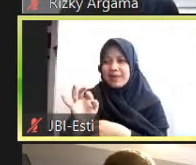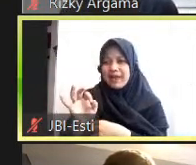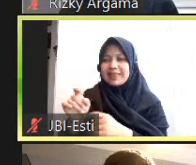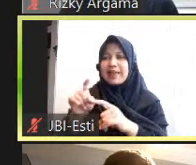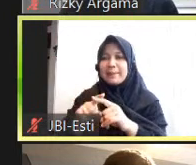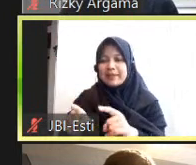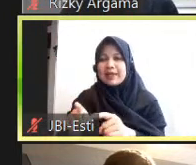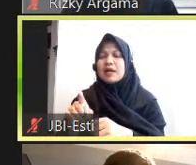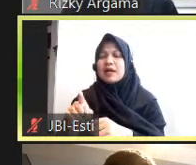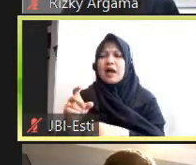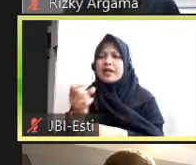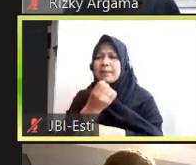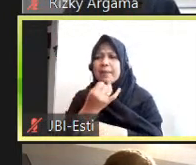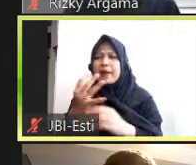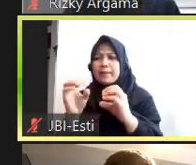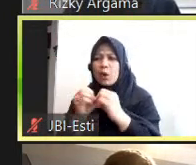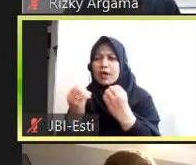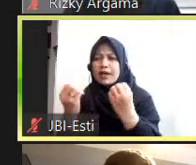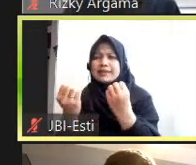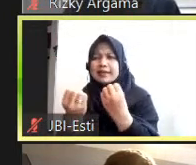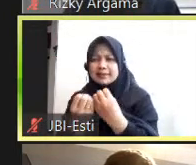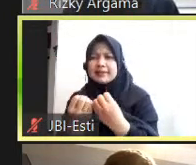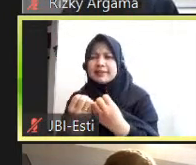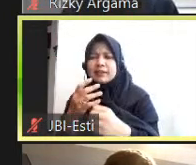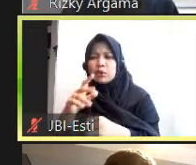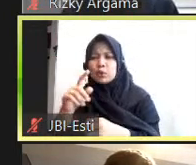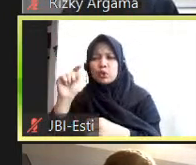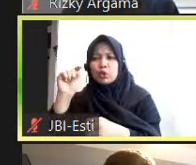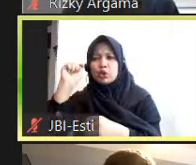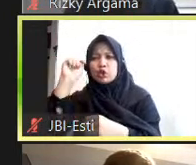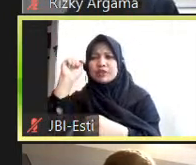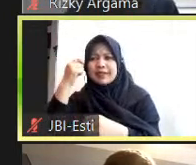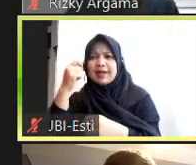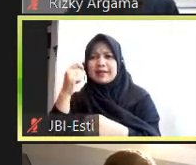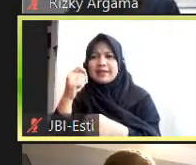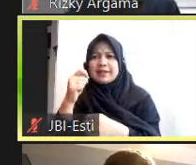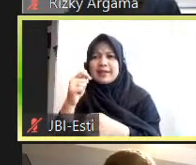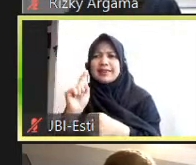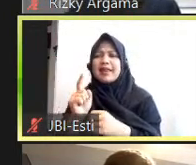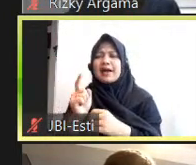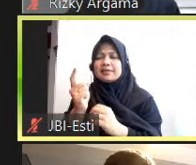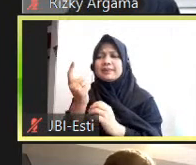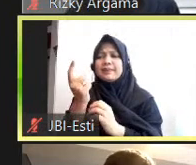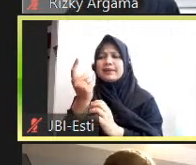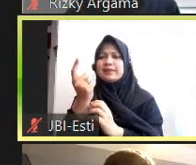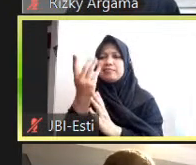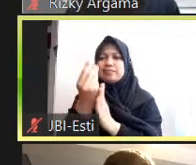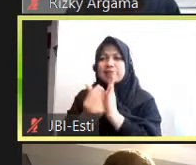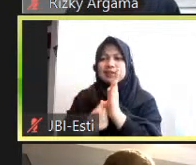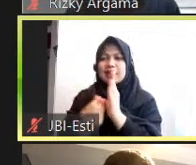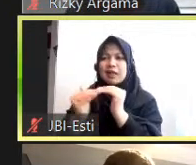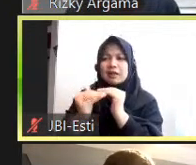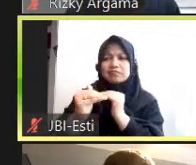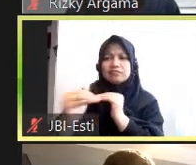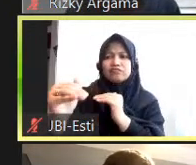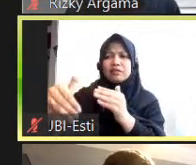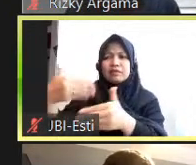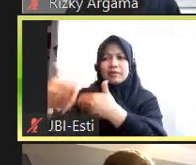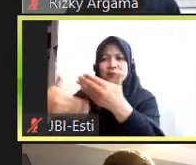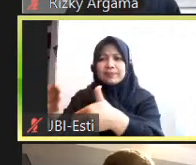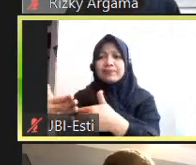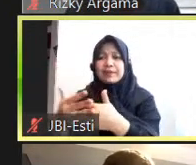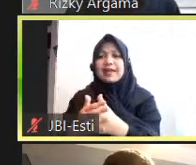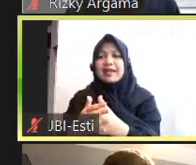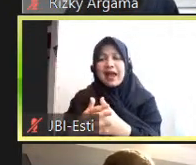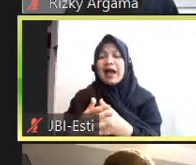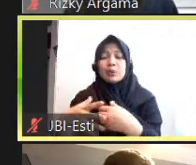beberapa organisasi jelas ada kesulitan dalam financial sustainability. Dan ini jadi tantangan yang berat, semakin